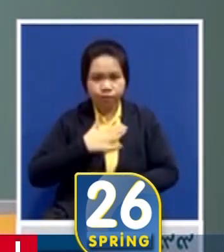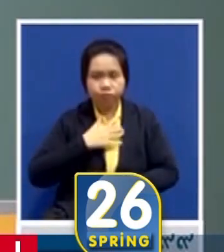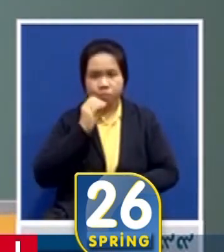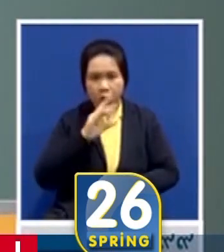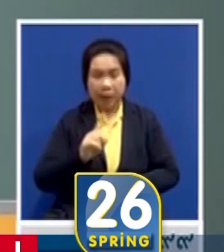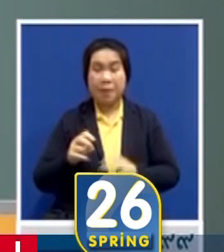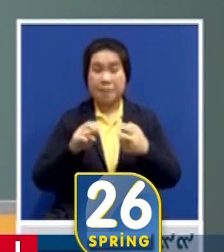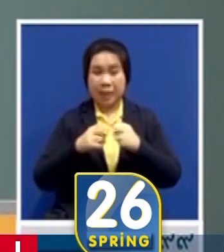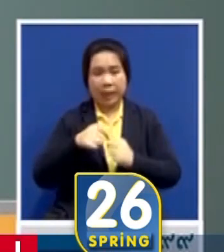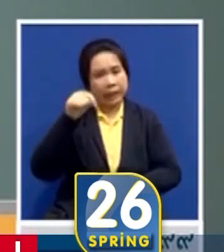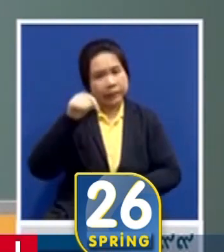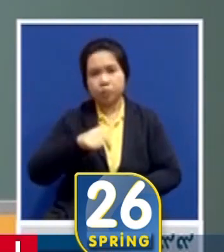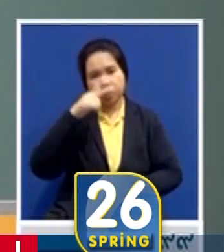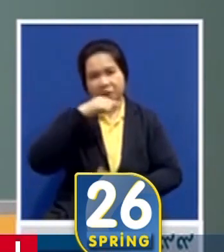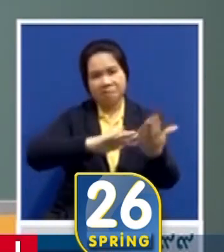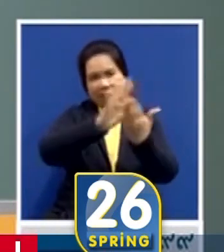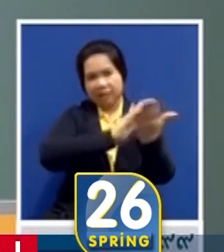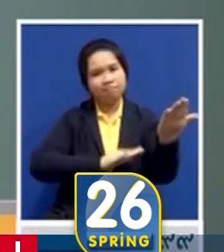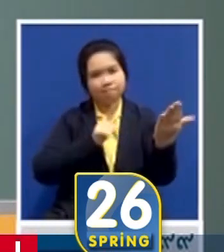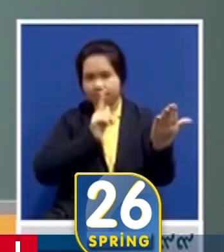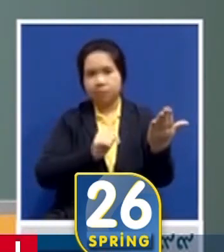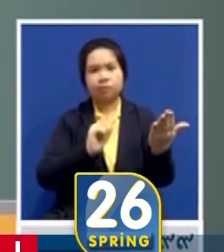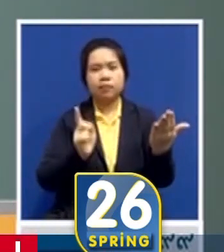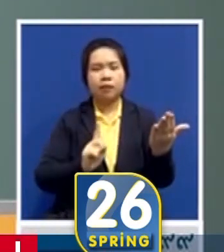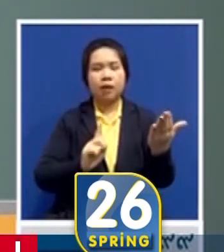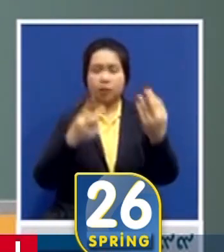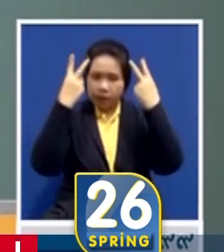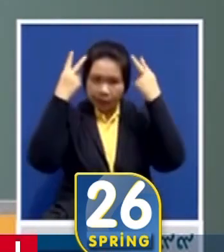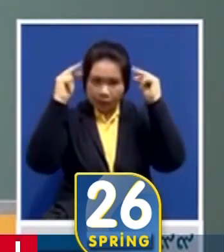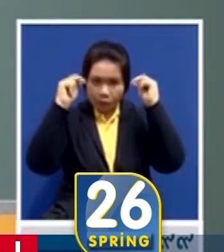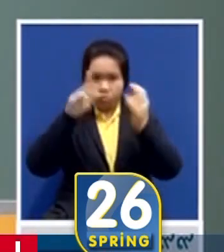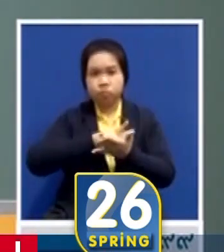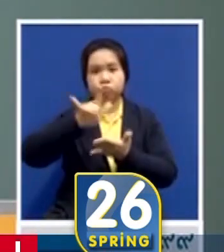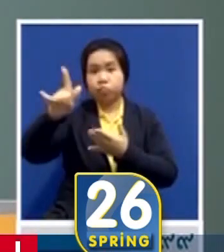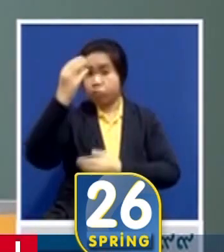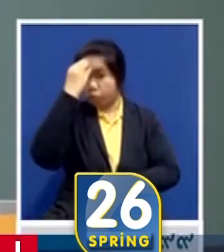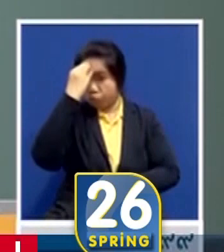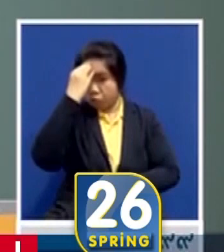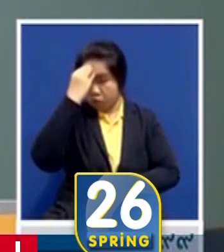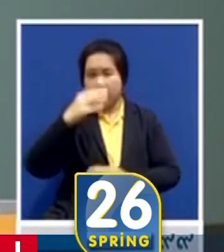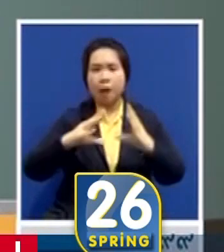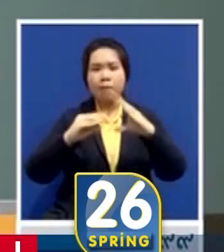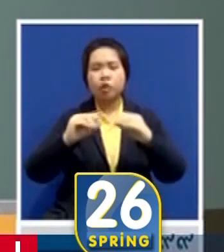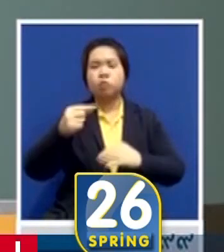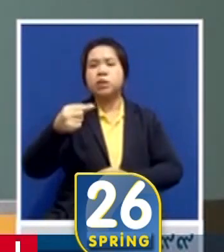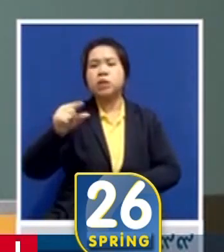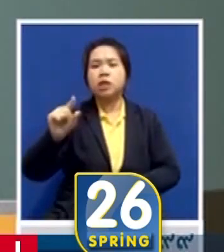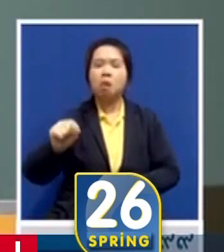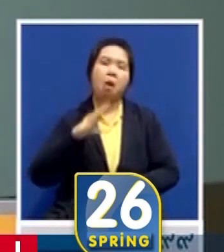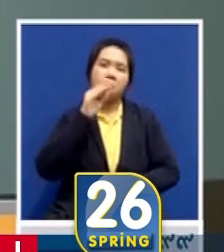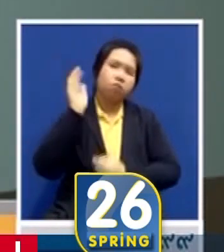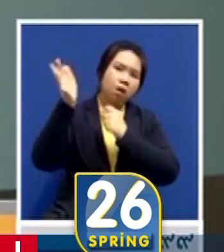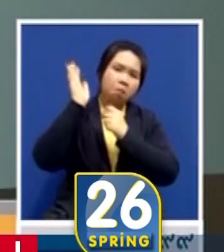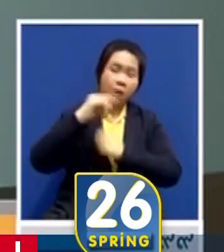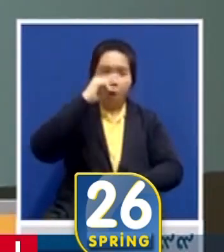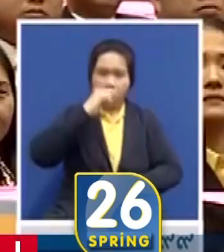ที่เกิดเหตุอยู่ในซอยบ้านของคุณจิรายุหรือไม่พร้อมทั้งบอกให้ระวังตัวไว้เช่นกันโดยพูดติดตลกว่าที่พูดแซวเพียงแค่รู้สึกเป็นห่ว